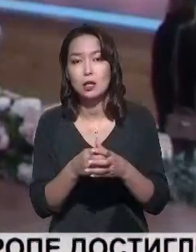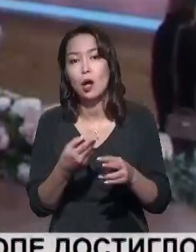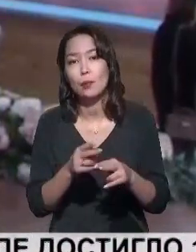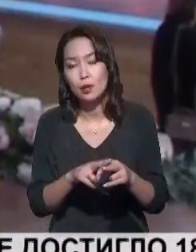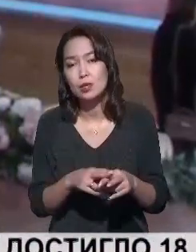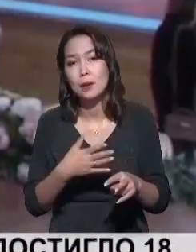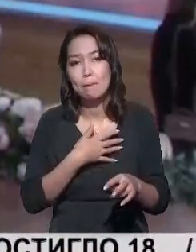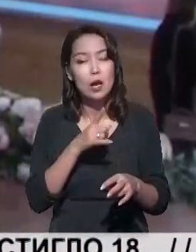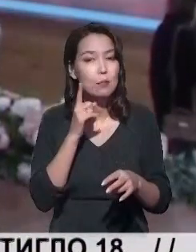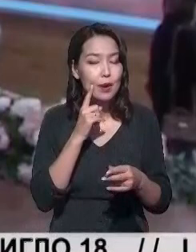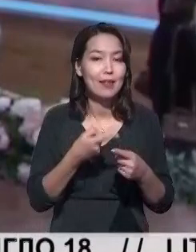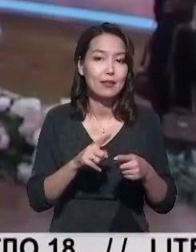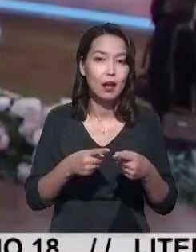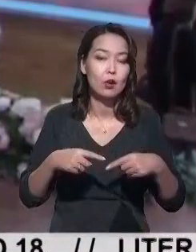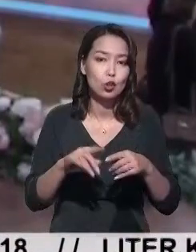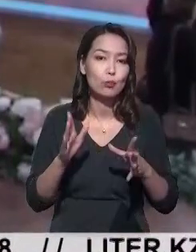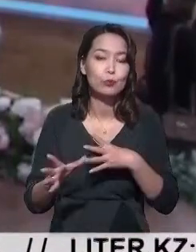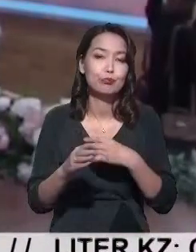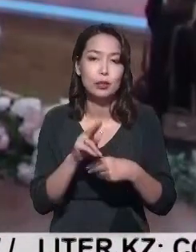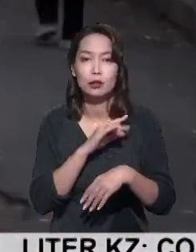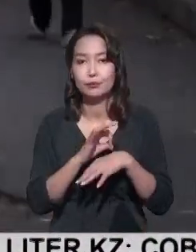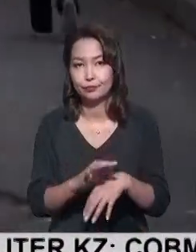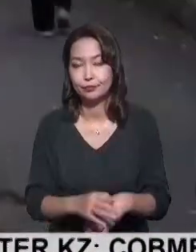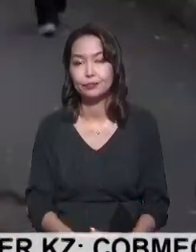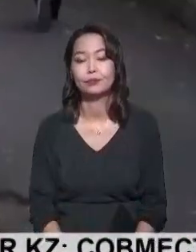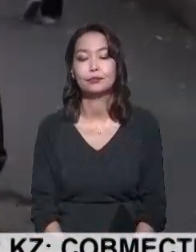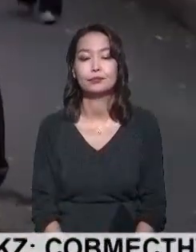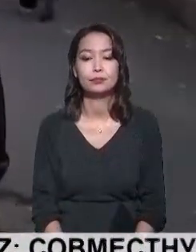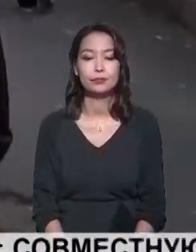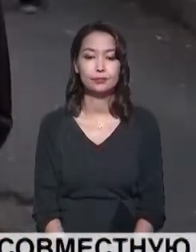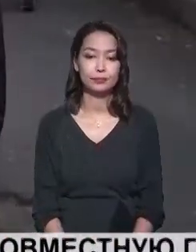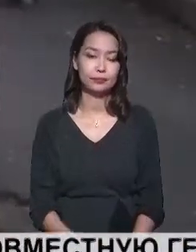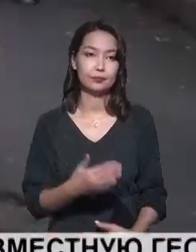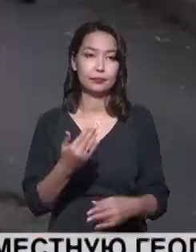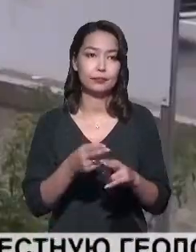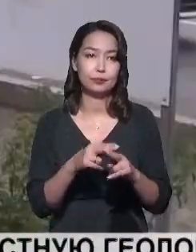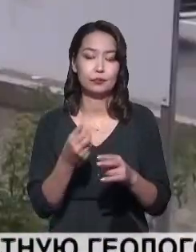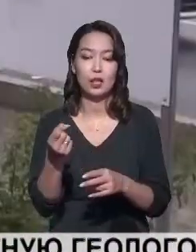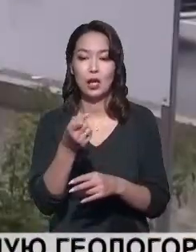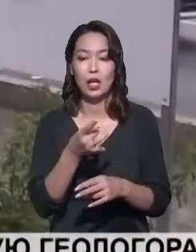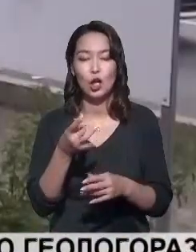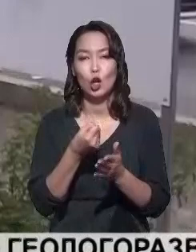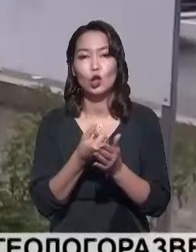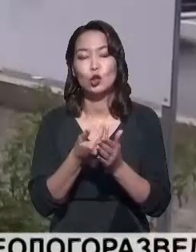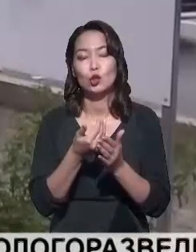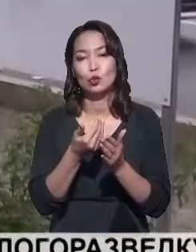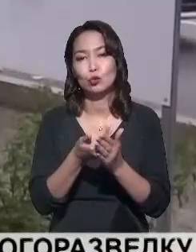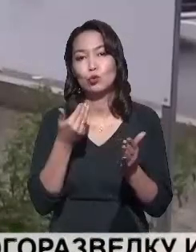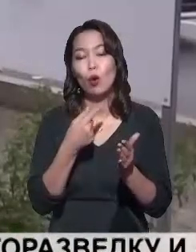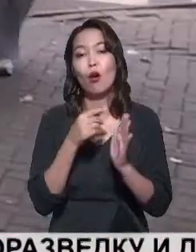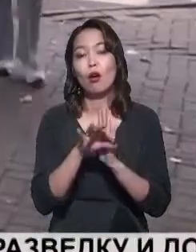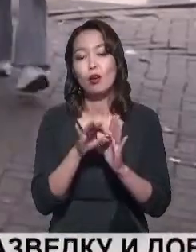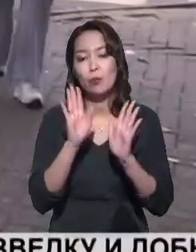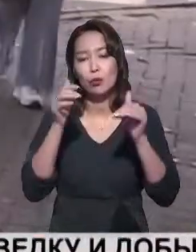и молодежь этих организаций будет вести совместную работу. Тем временем в Алматы до республиканского референдума по городу разъяснительные плакаты